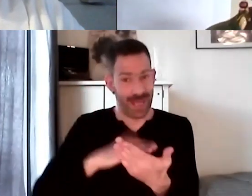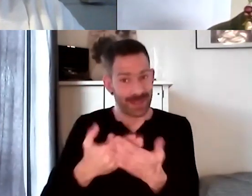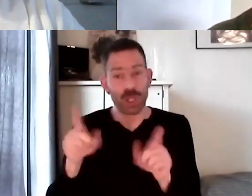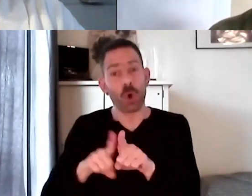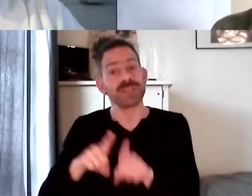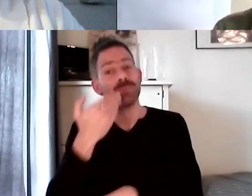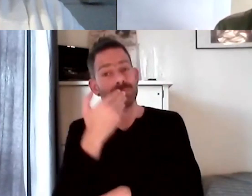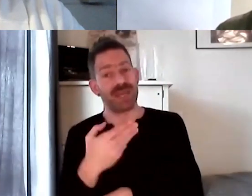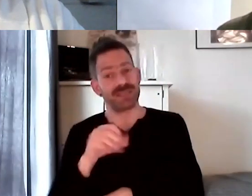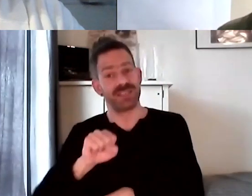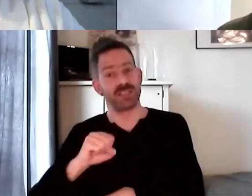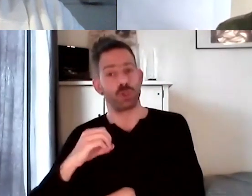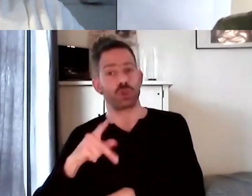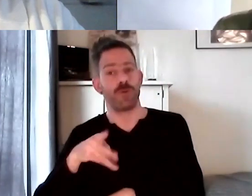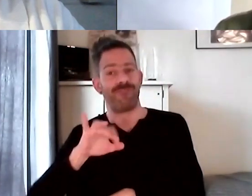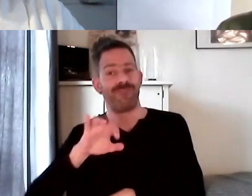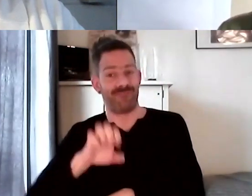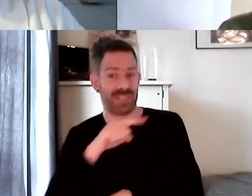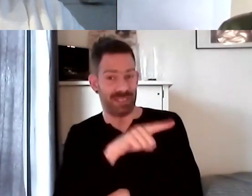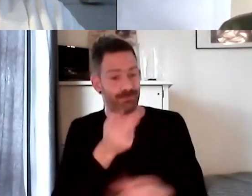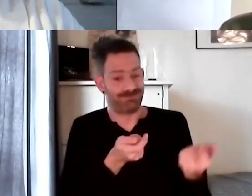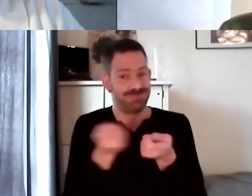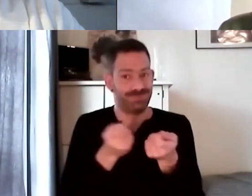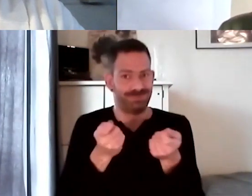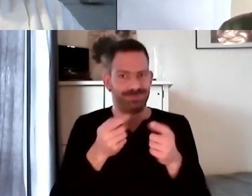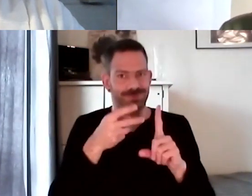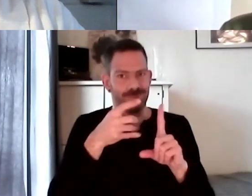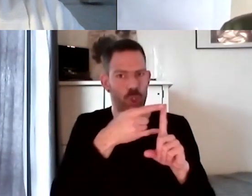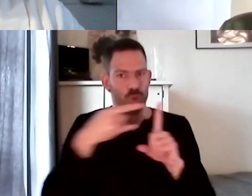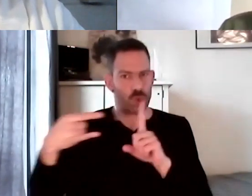webinaire grâce à Zoom. Moi,